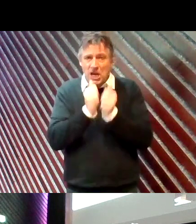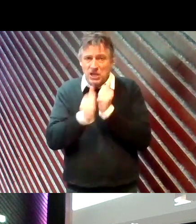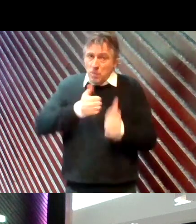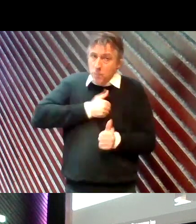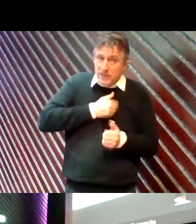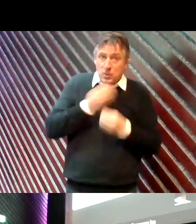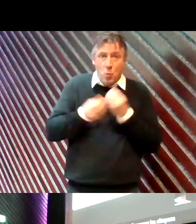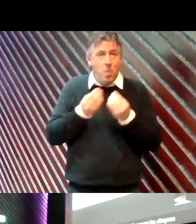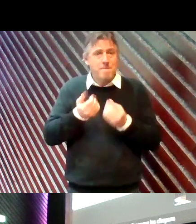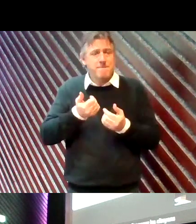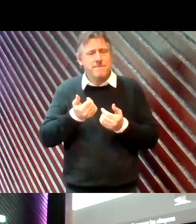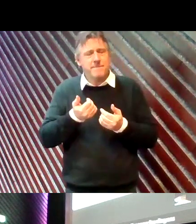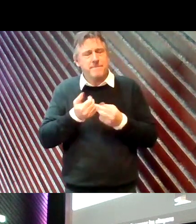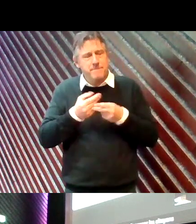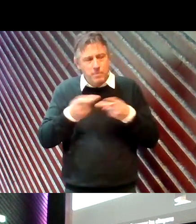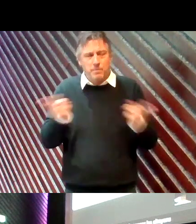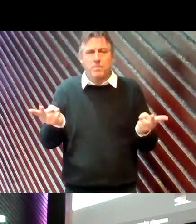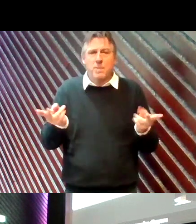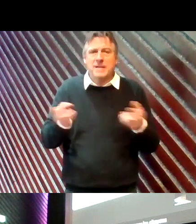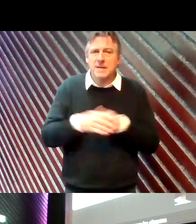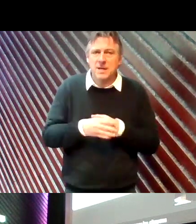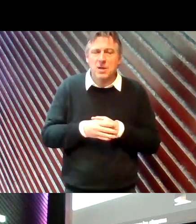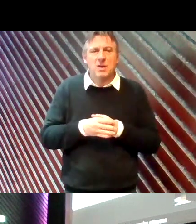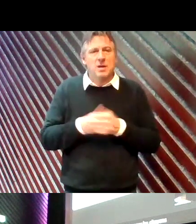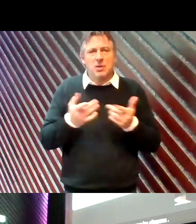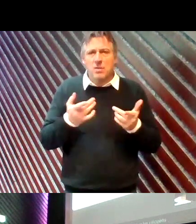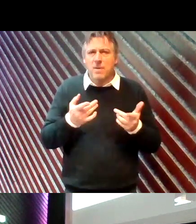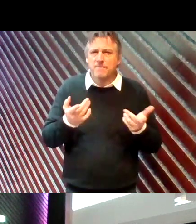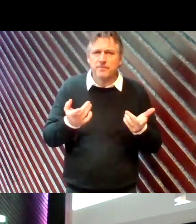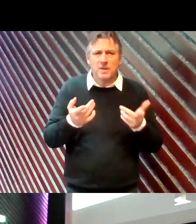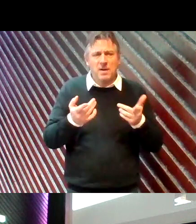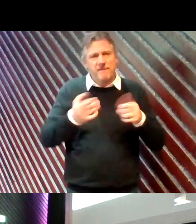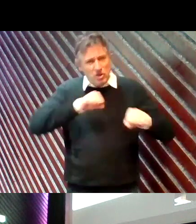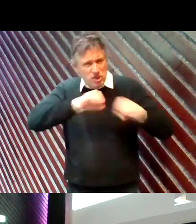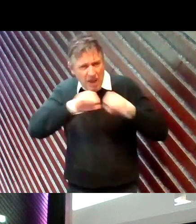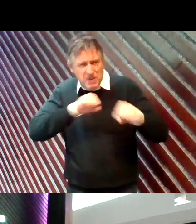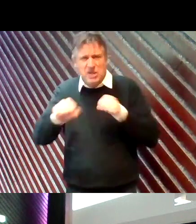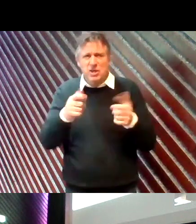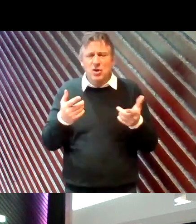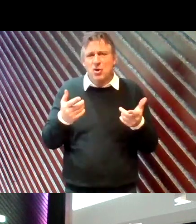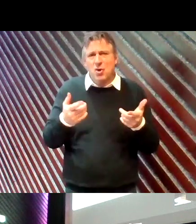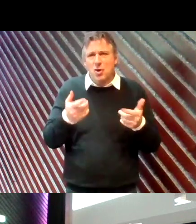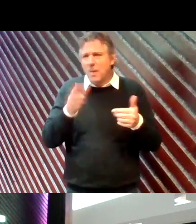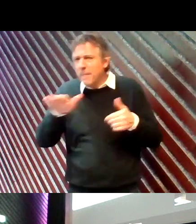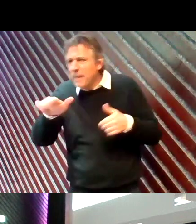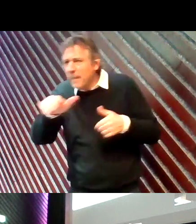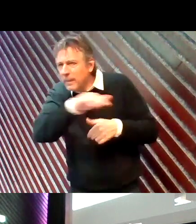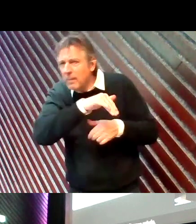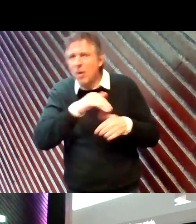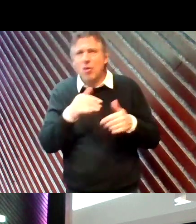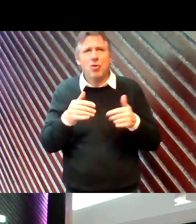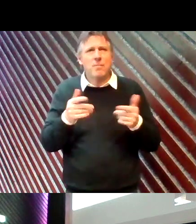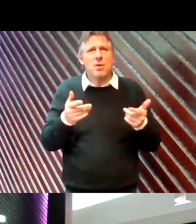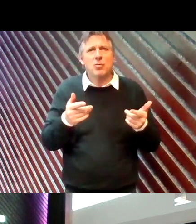privés qui peuvent être un peu plus confidentielles en termes de dynamique et en termes de messages clés mais on a aussi des challenges grand public